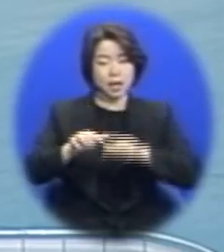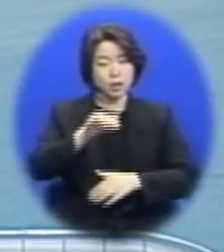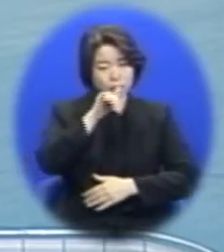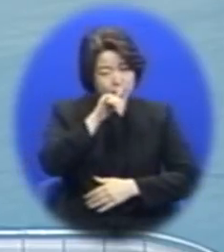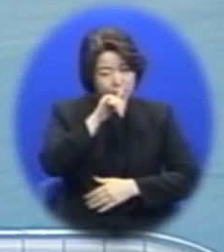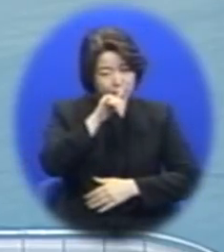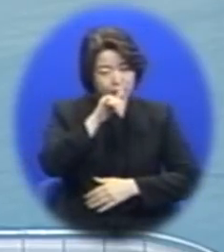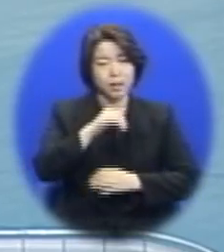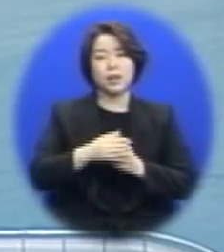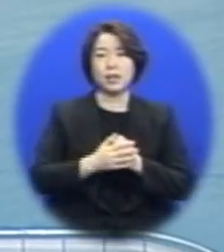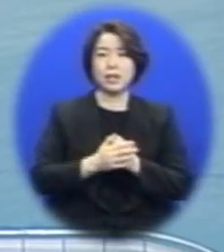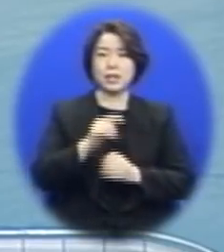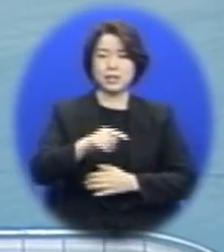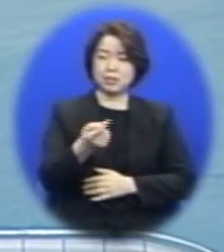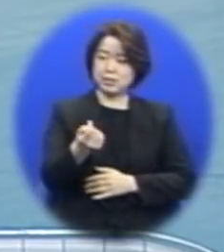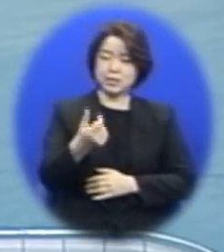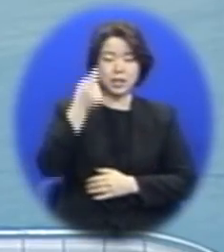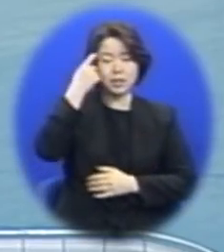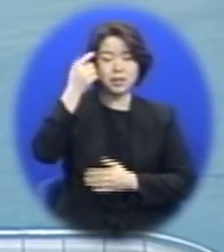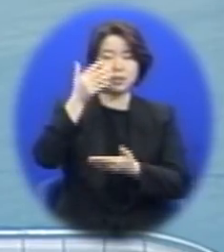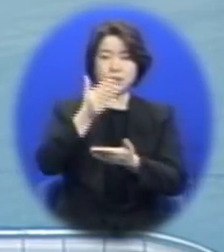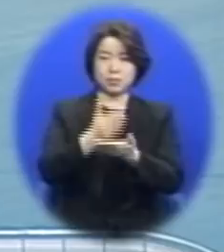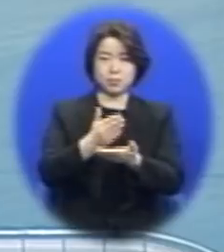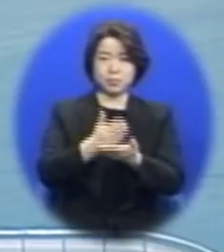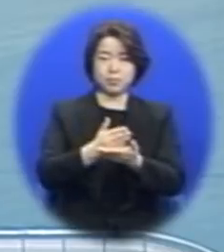여러분 이건 절대로 작게 여기시면 안 됩니다.